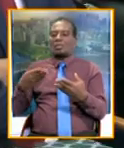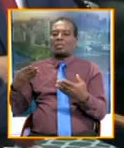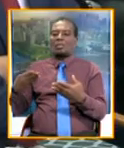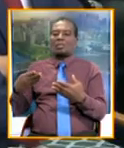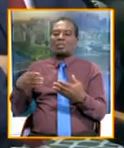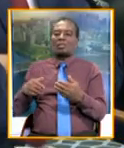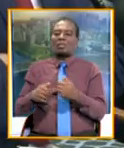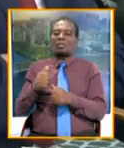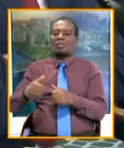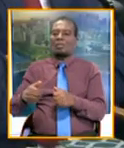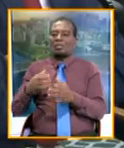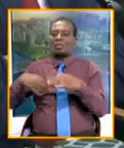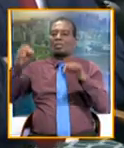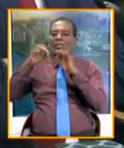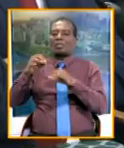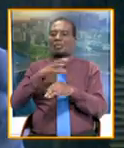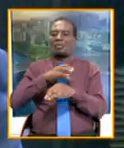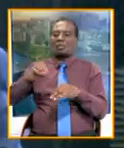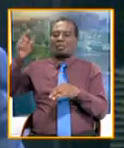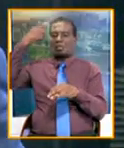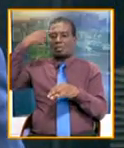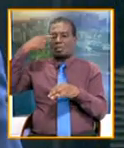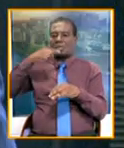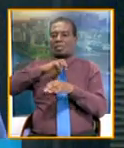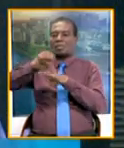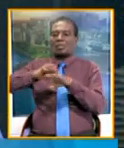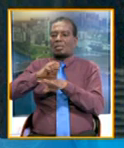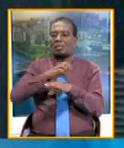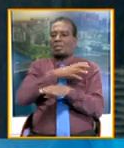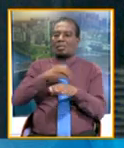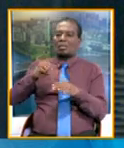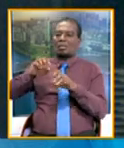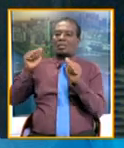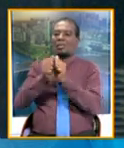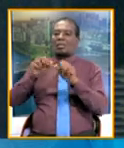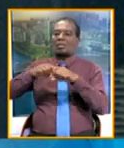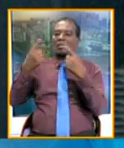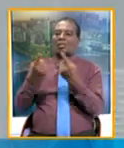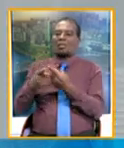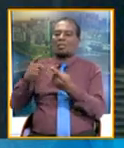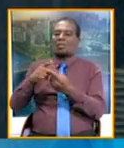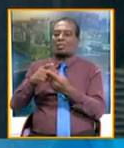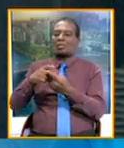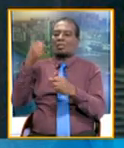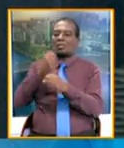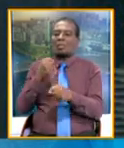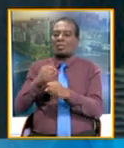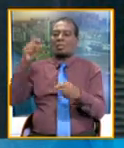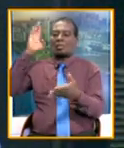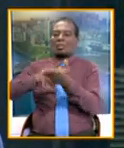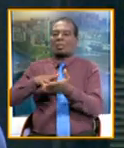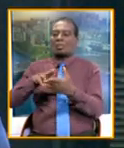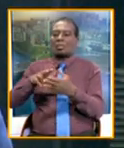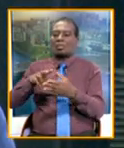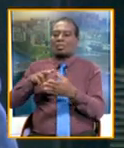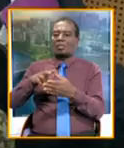L'État est vraiment engagé et l'État, avec le groupe de travail qui est mis en place, va dérouler son plan d'action. La signature de cette convention